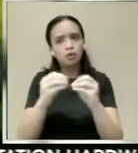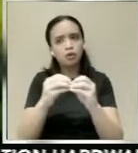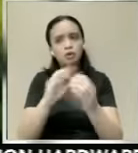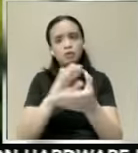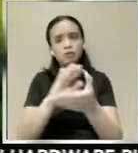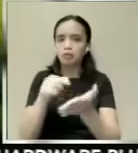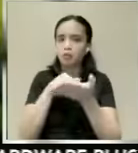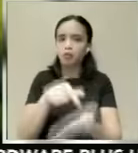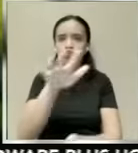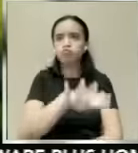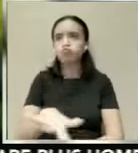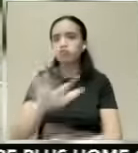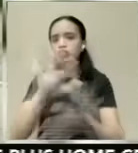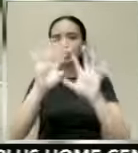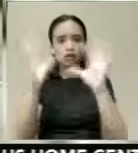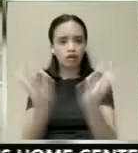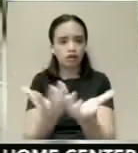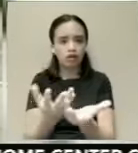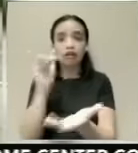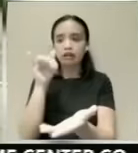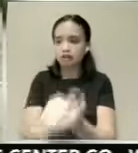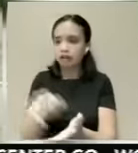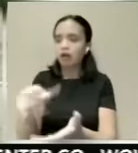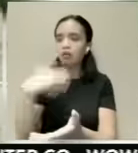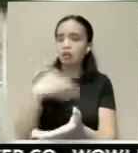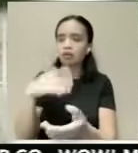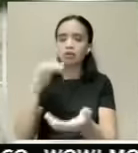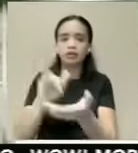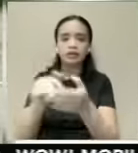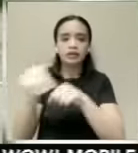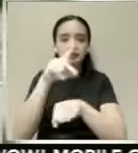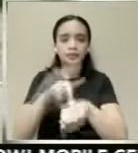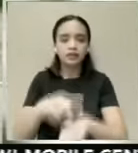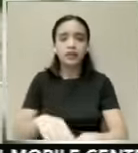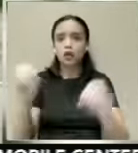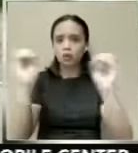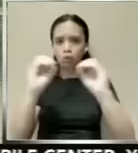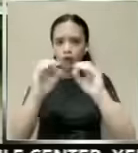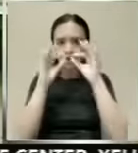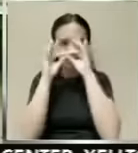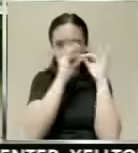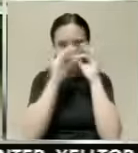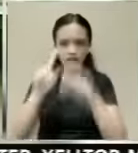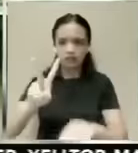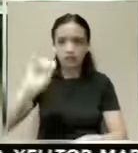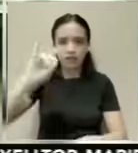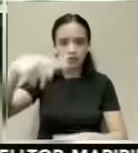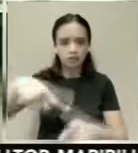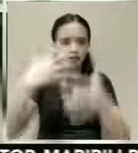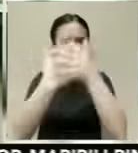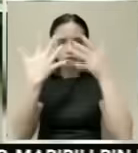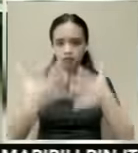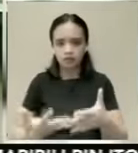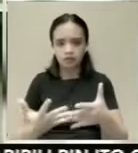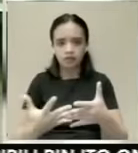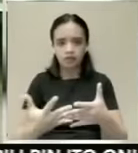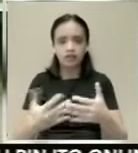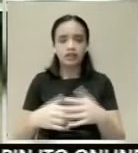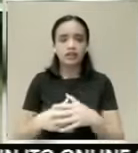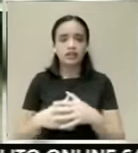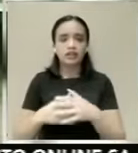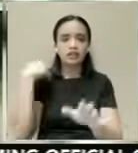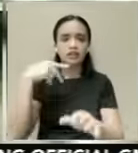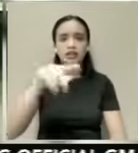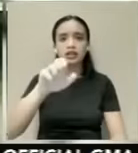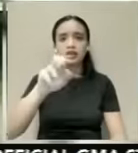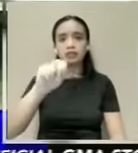world na ganon pala sa Pilipinas. Wala namang mga drug lord at high profile inmates dito na inilipat na sa Sablayan Prison and